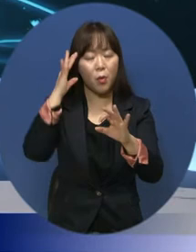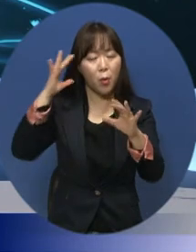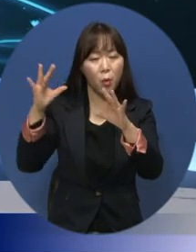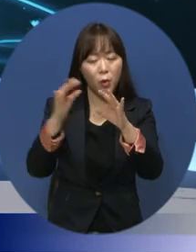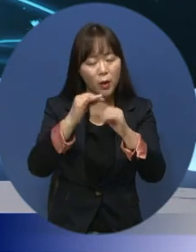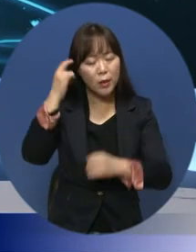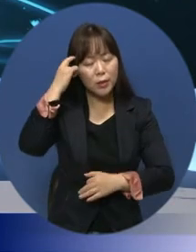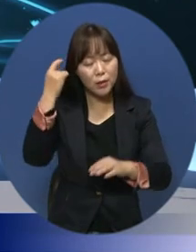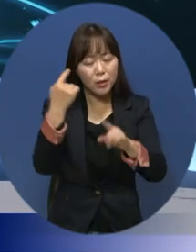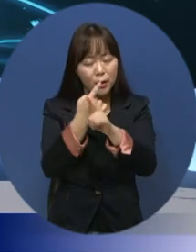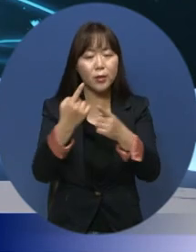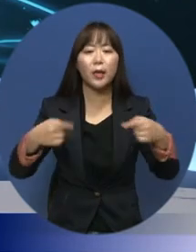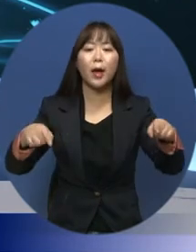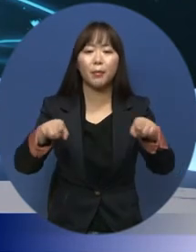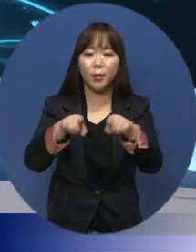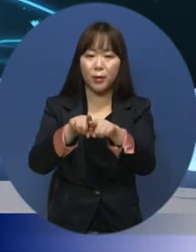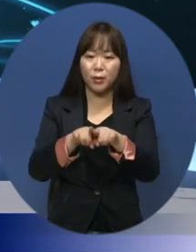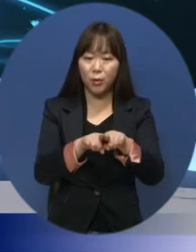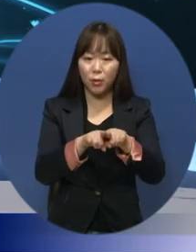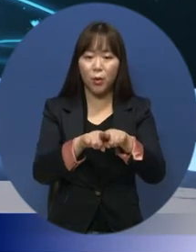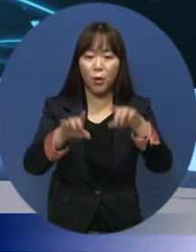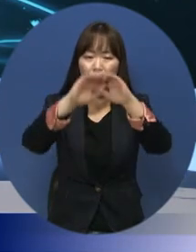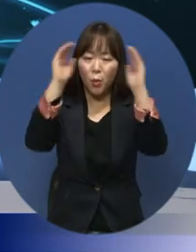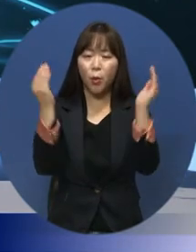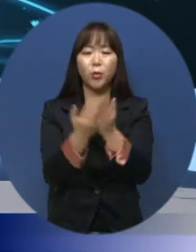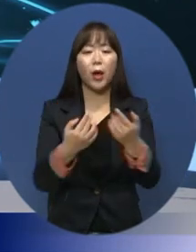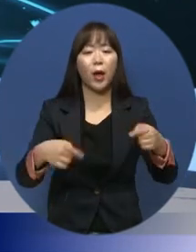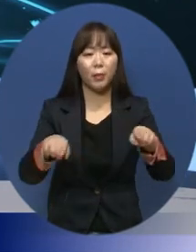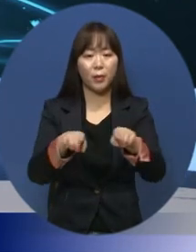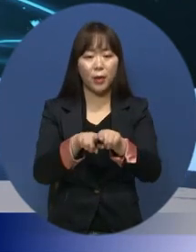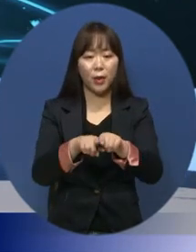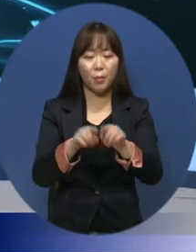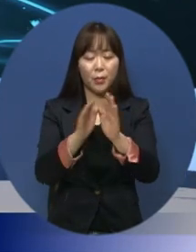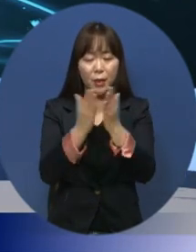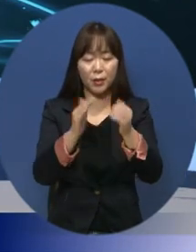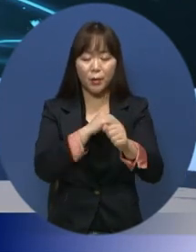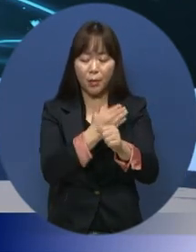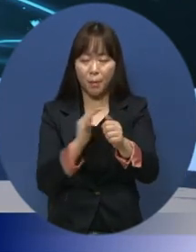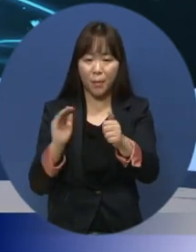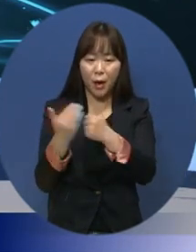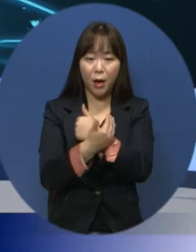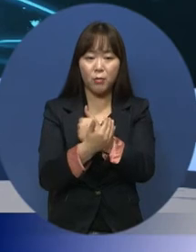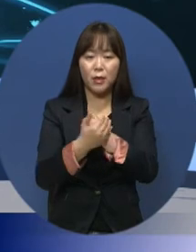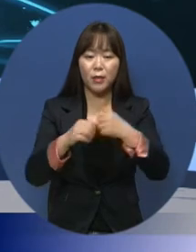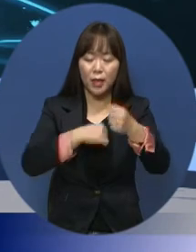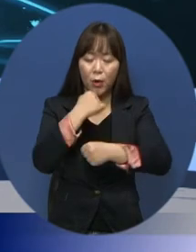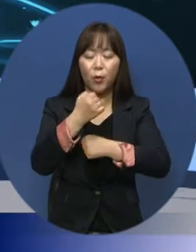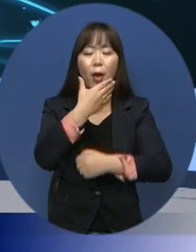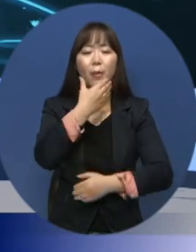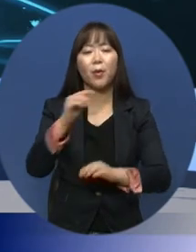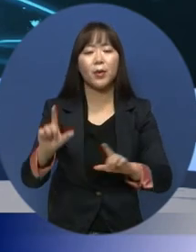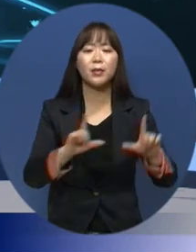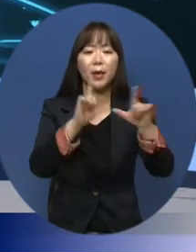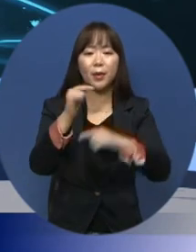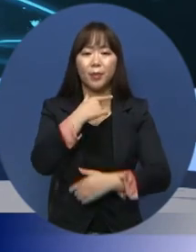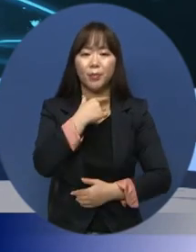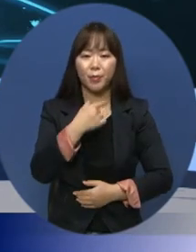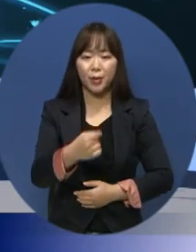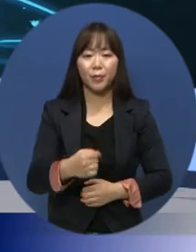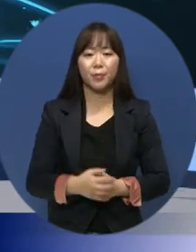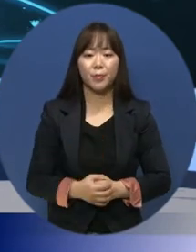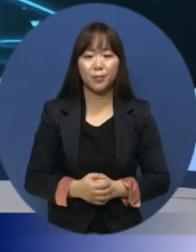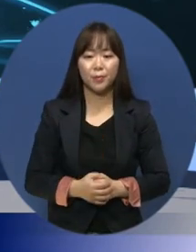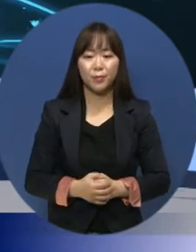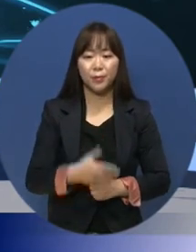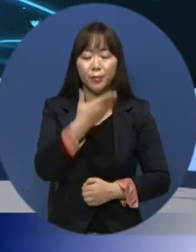인식 개선이 함께 이루어져 모두가 자신의 권리를 지키며 자유롭고 행복하게 살아갈 수 있기를 바랍니다